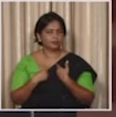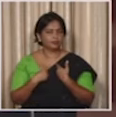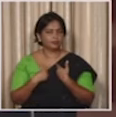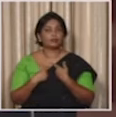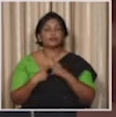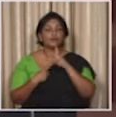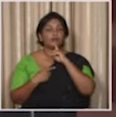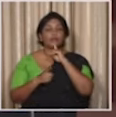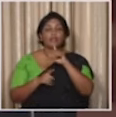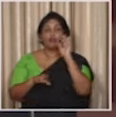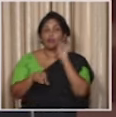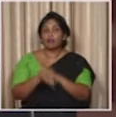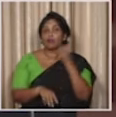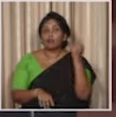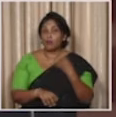කවදද ඒක එළිදරව් වුණේ?